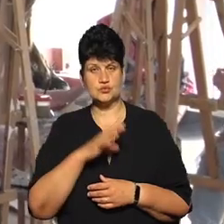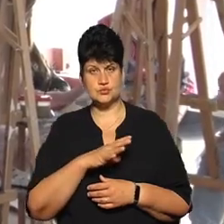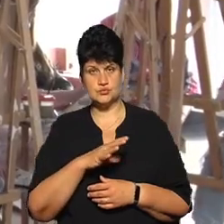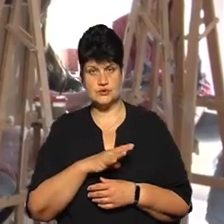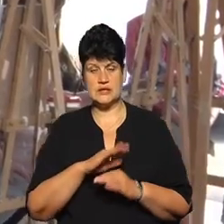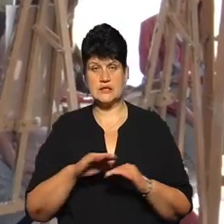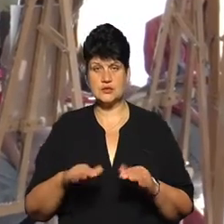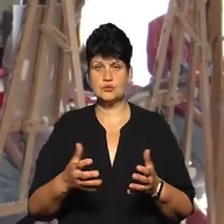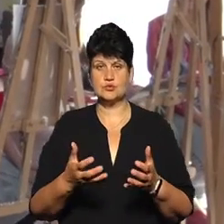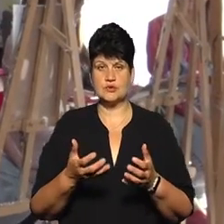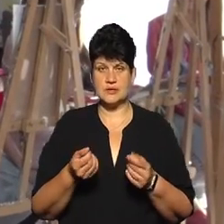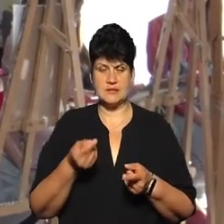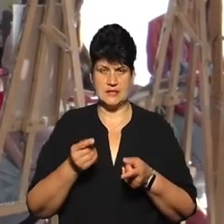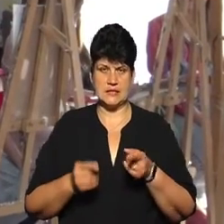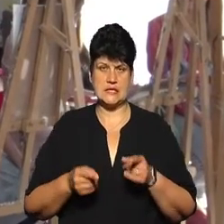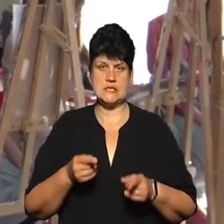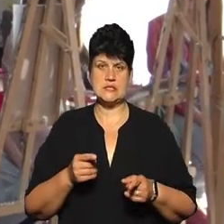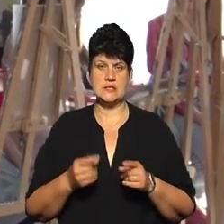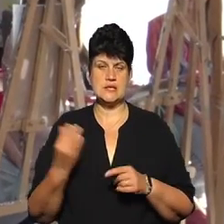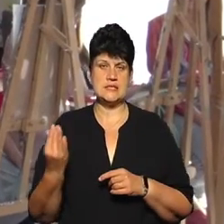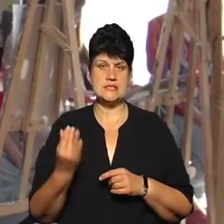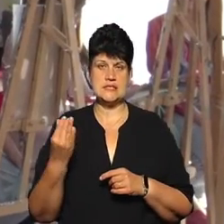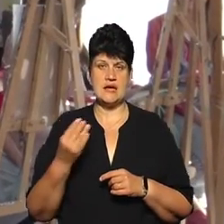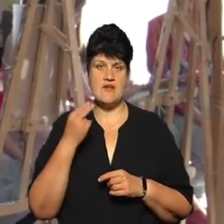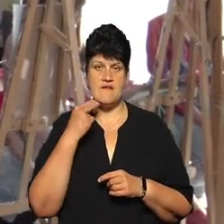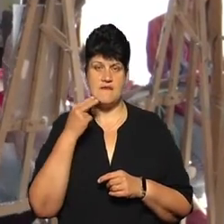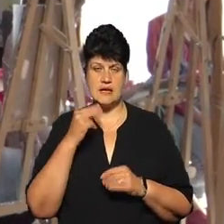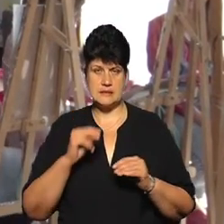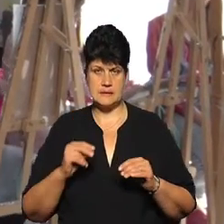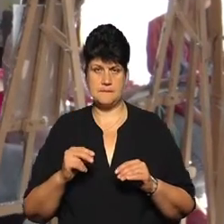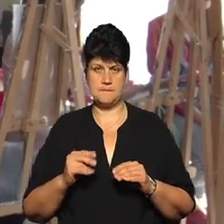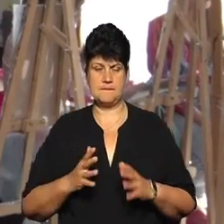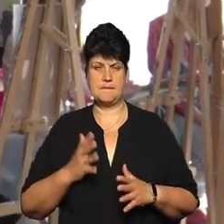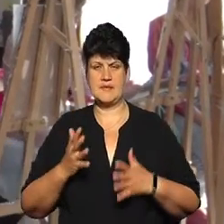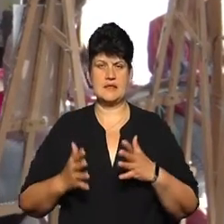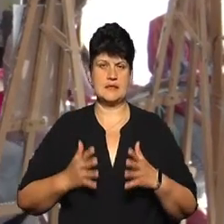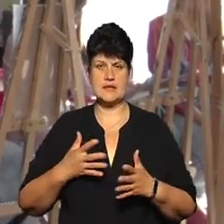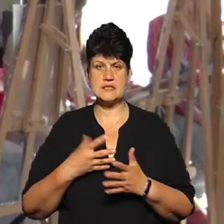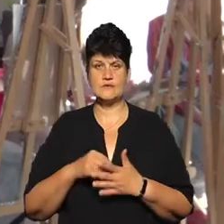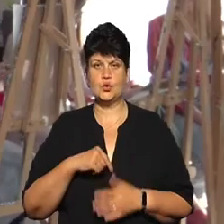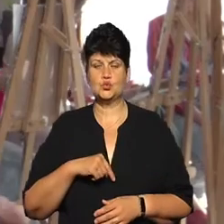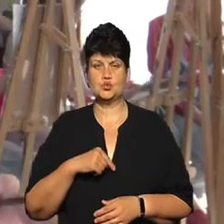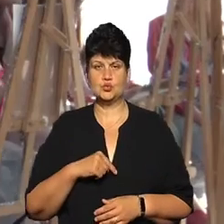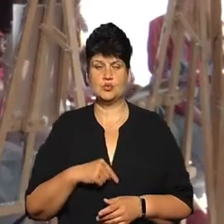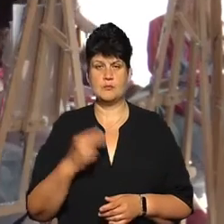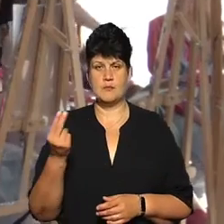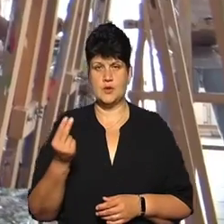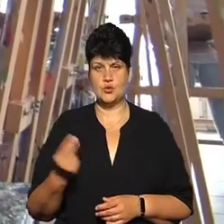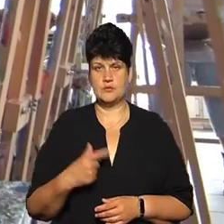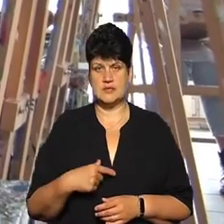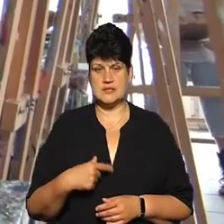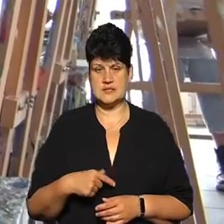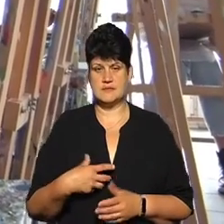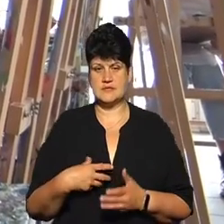отримали такий дійсно цікавий ефект підняття свого духу, ми малюємо для себе свого героя.